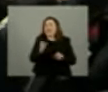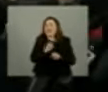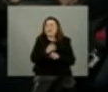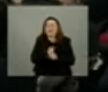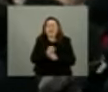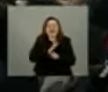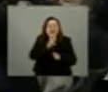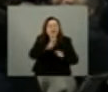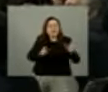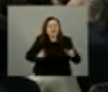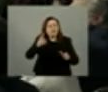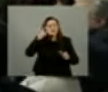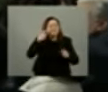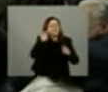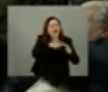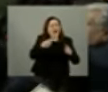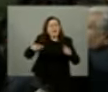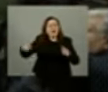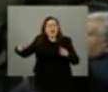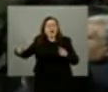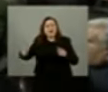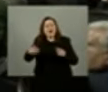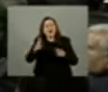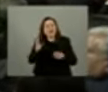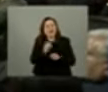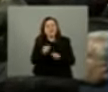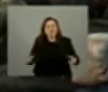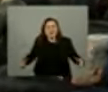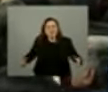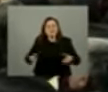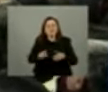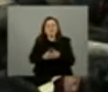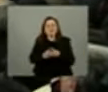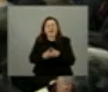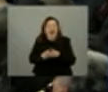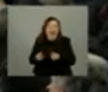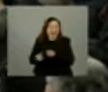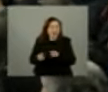έχουμε ενωπεί εκλογή αρχηγού». Δηλαδή έχει ουσία αυτή την ώρα